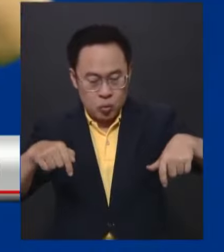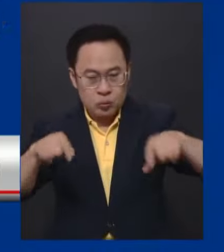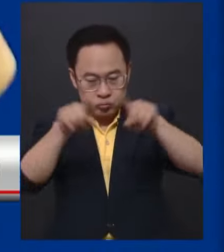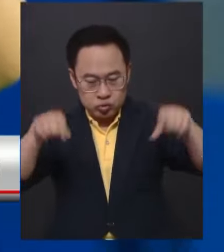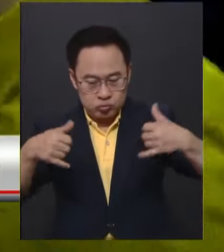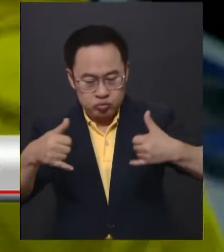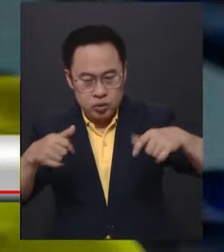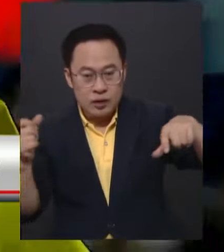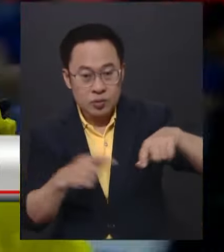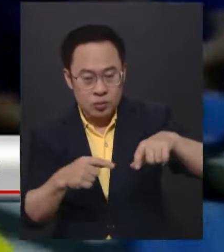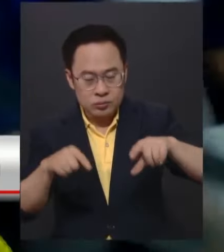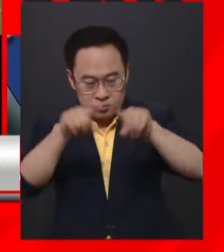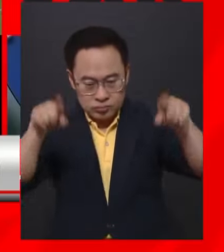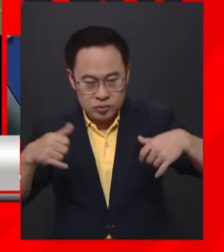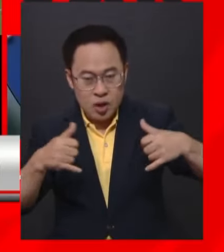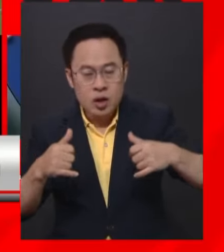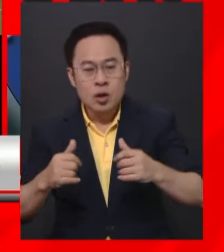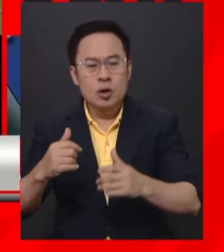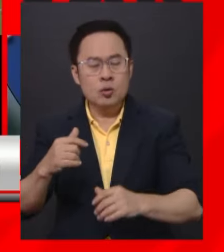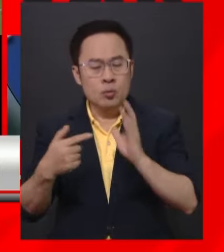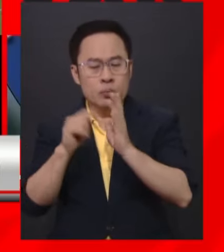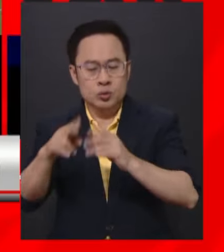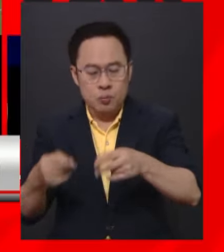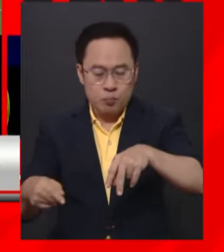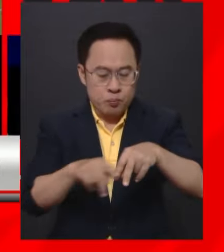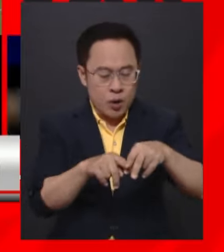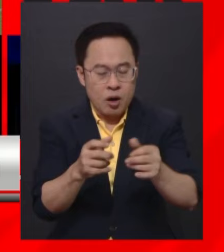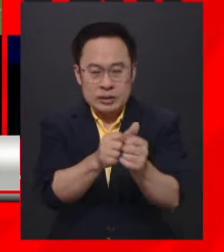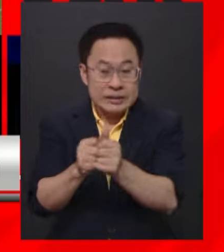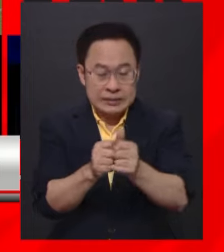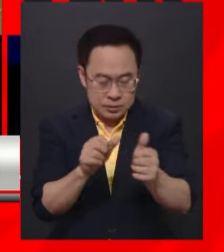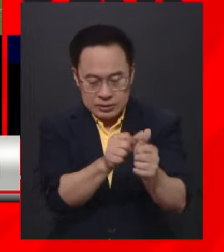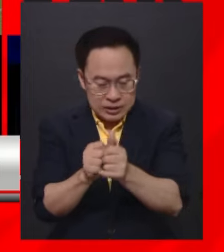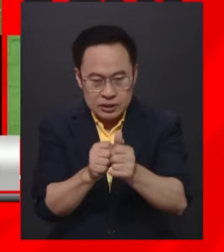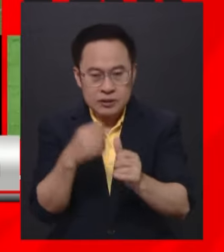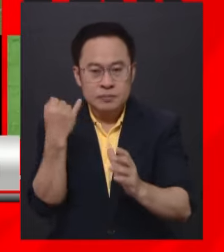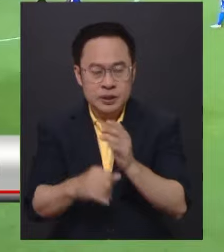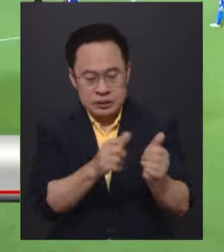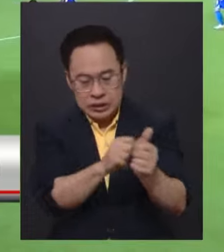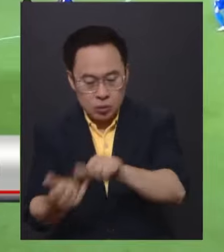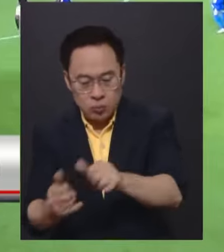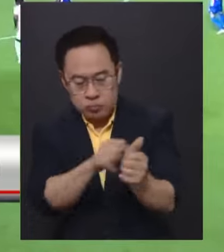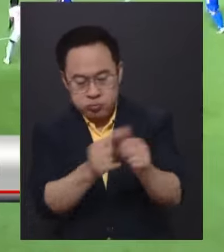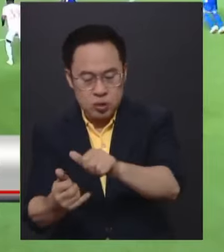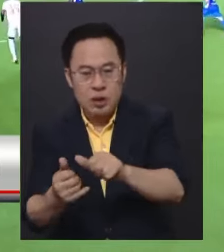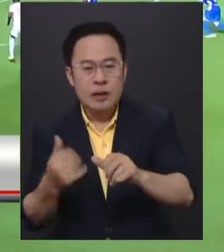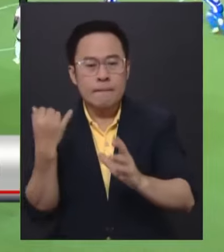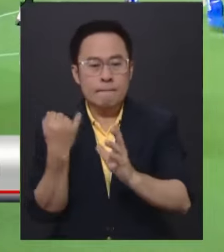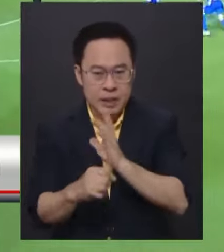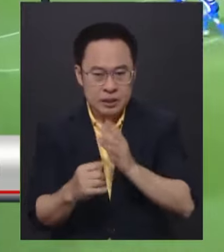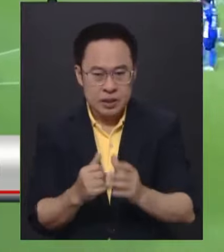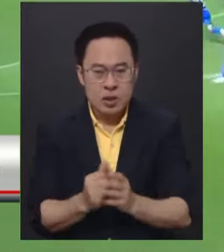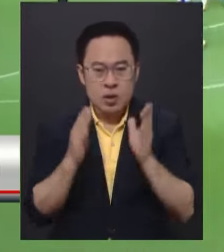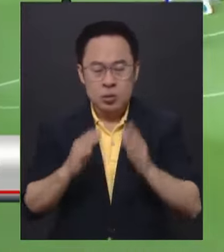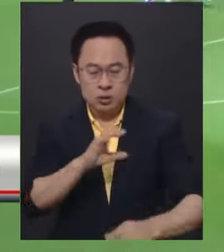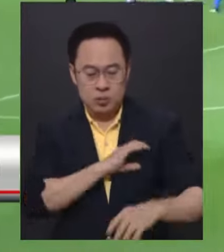ที่มีการทำฟาวล์กันเป็นชนภัทรบัวพันธ์ครับไปดึงชเวลซูมูครับล้มลงในกรอบเขตโทษแล้วก็เป็นซูมูครับ